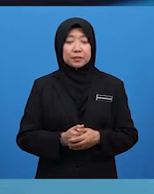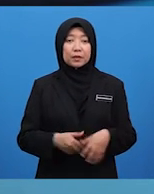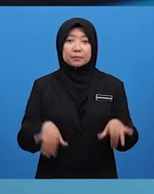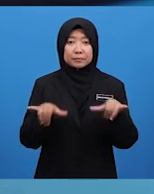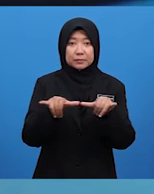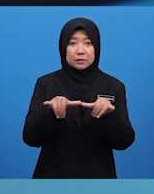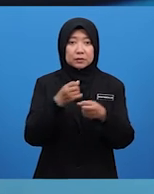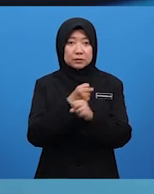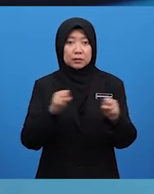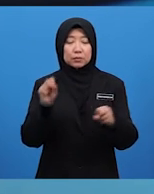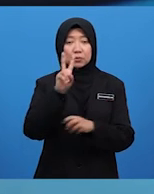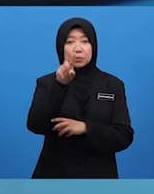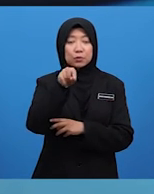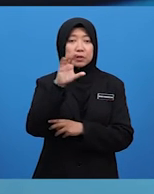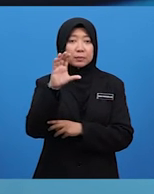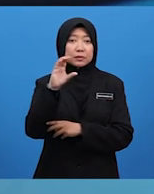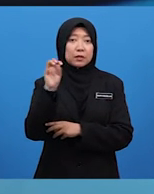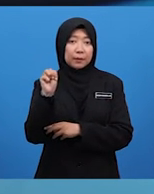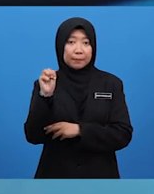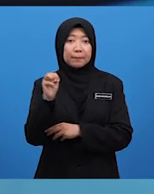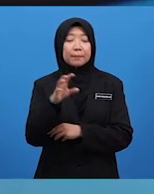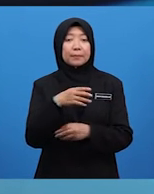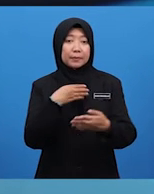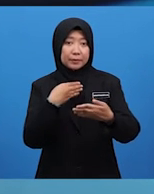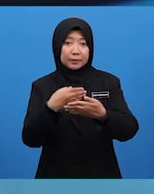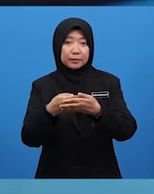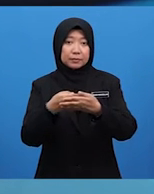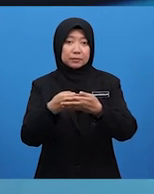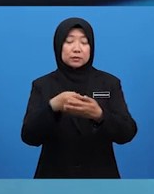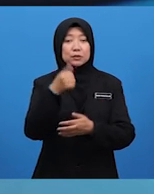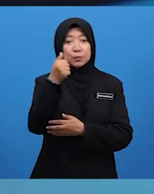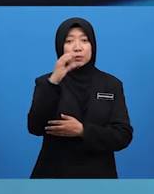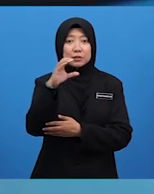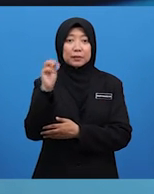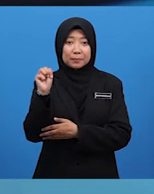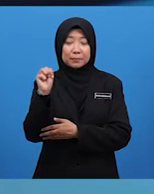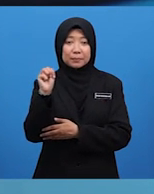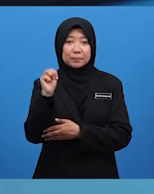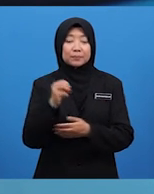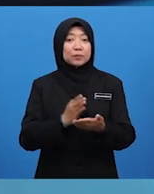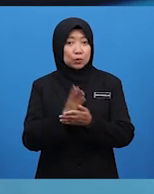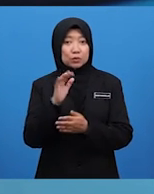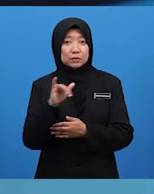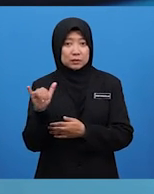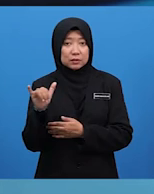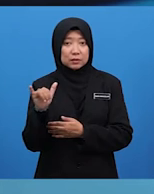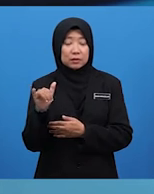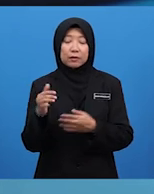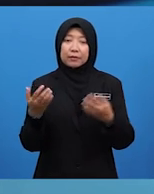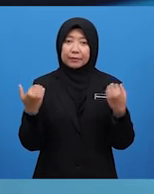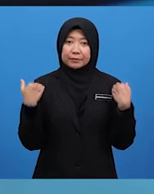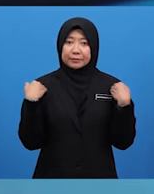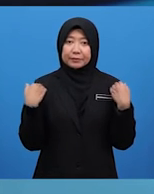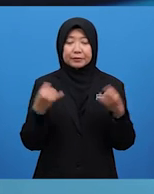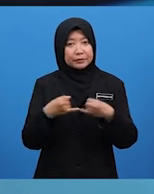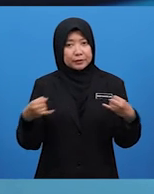Lebar siap ialah 2.5 cm hingga 10 cm. Seterusnya, terdapat